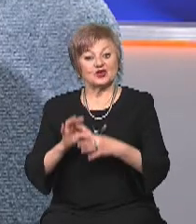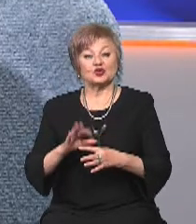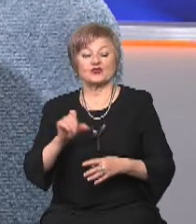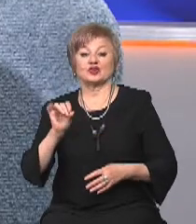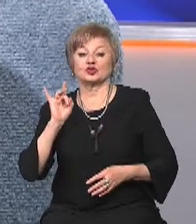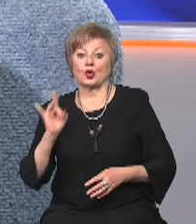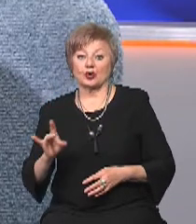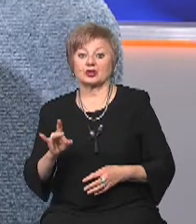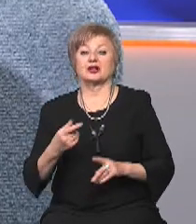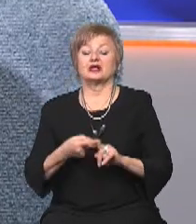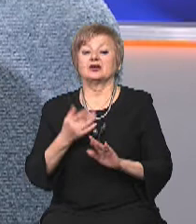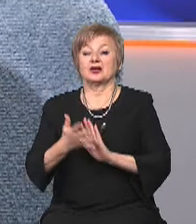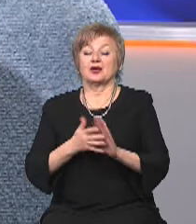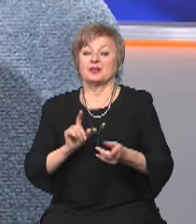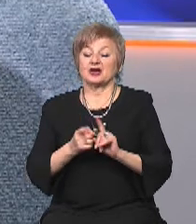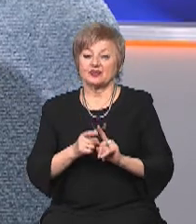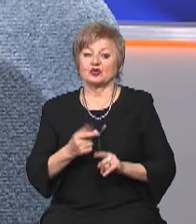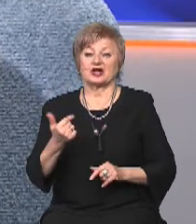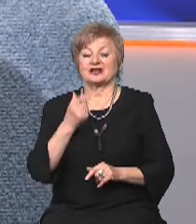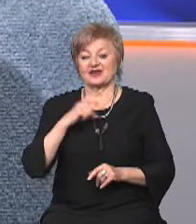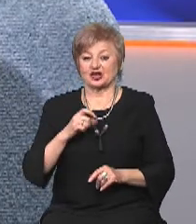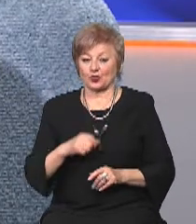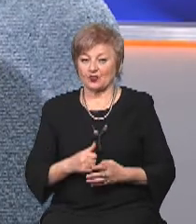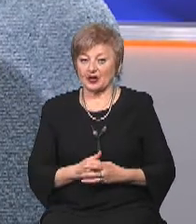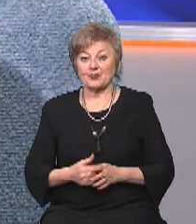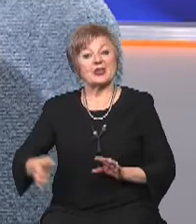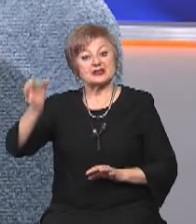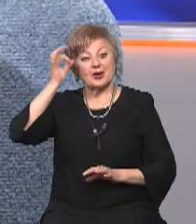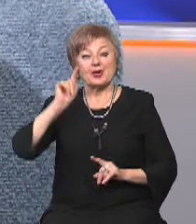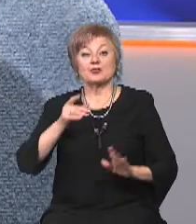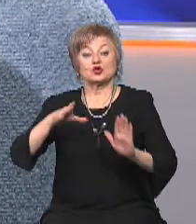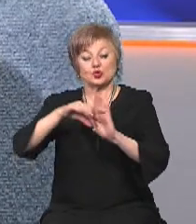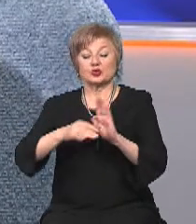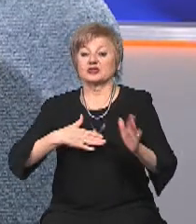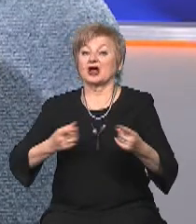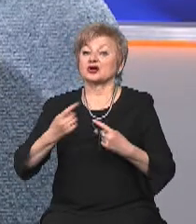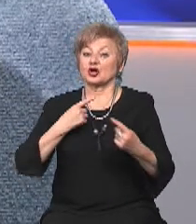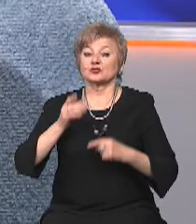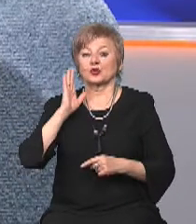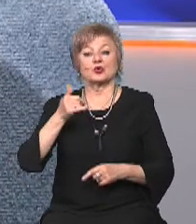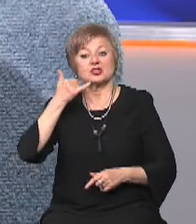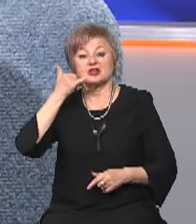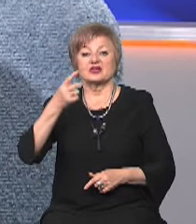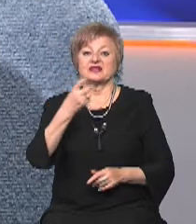Віктор Дерев'янко. Дякуємо за мову жестів Галині Воротнікові. Нагадую, що долучитися до нашої розмови можете за